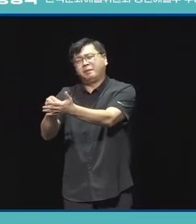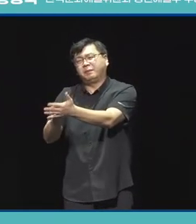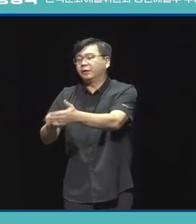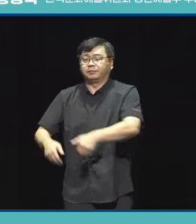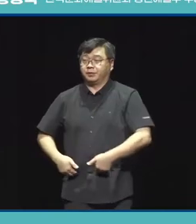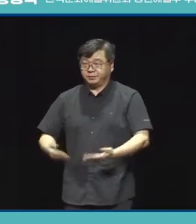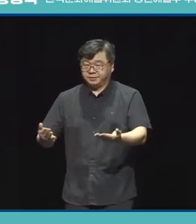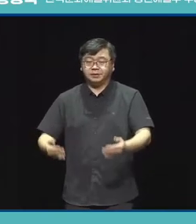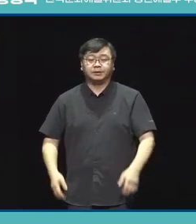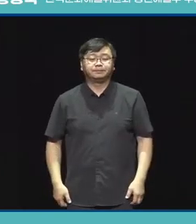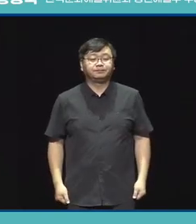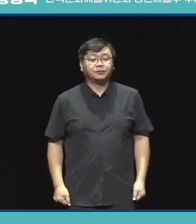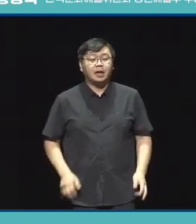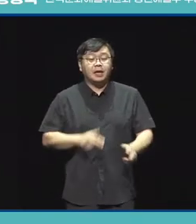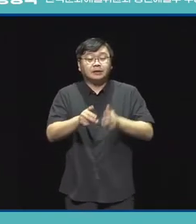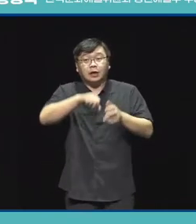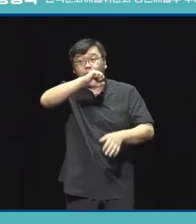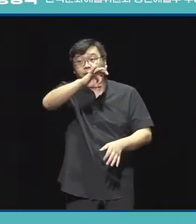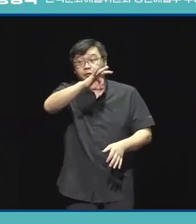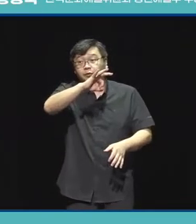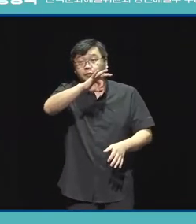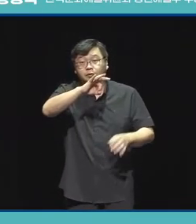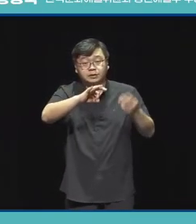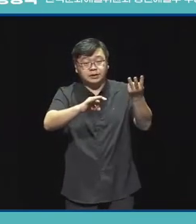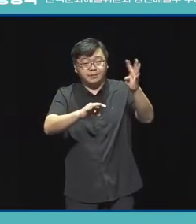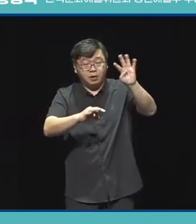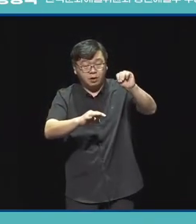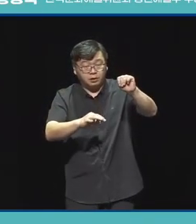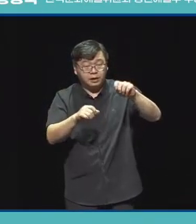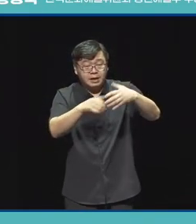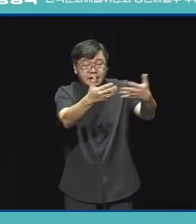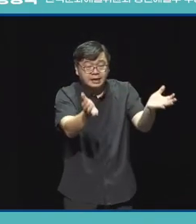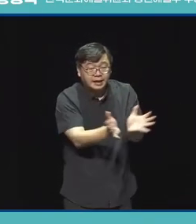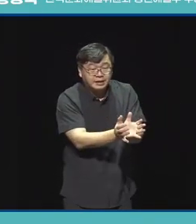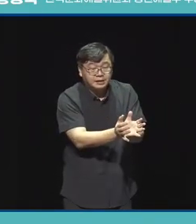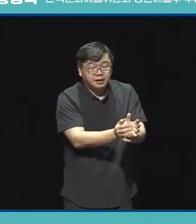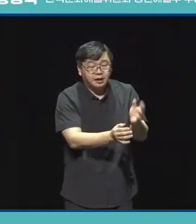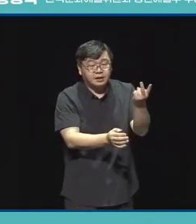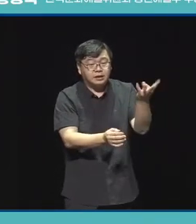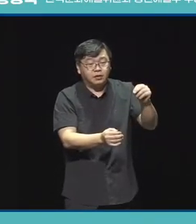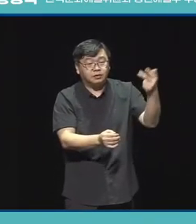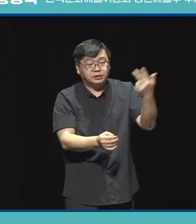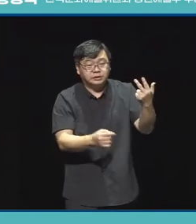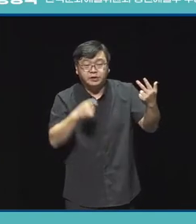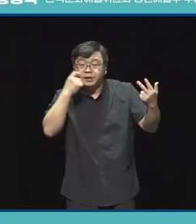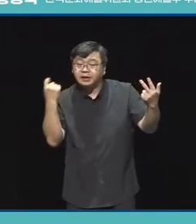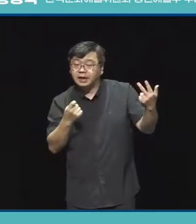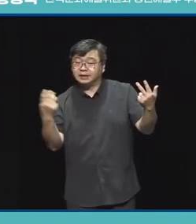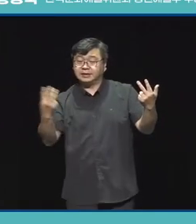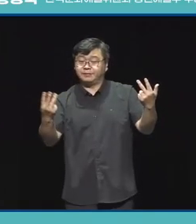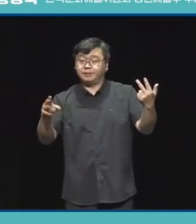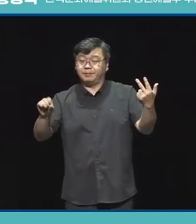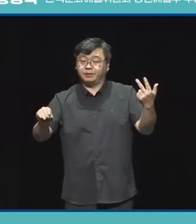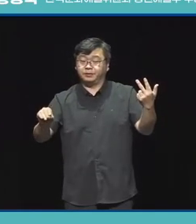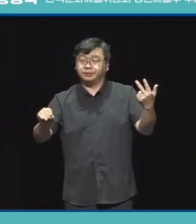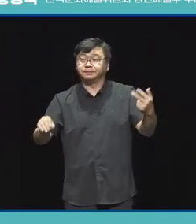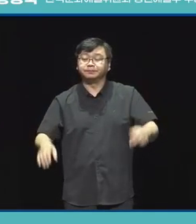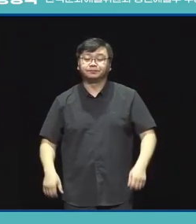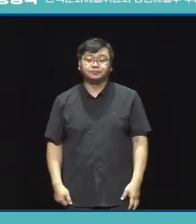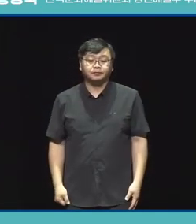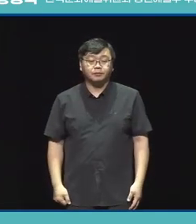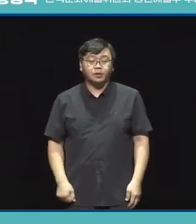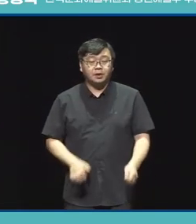사업 예산입니다 3억원이고요 단체 2억 7천만원 개인 3천만원 이렇게 구성이 되어 있습니다